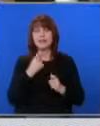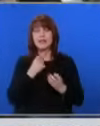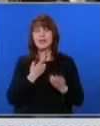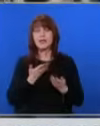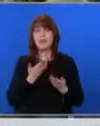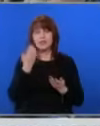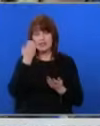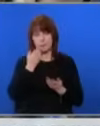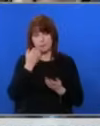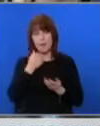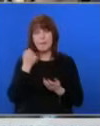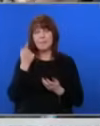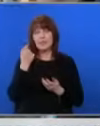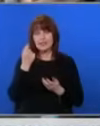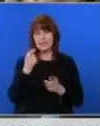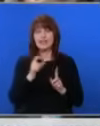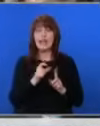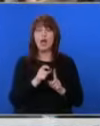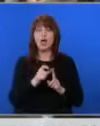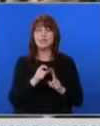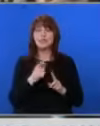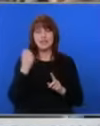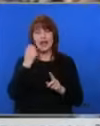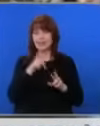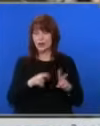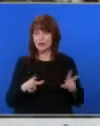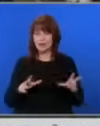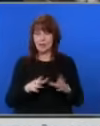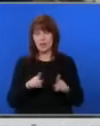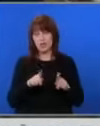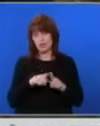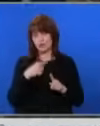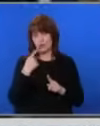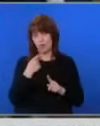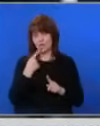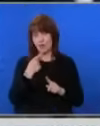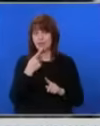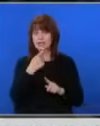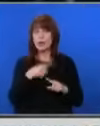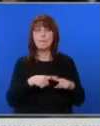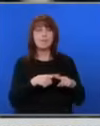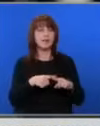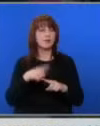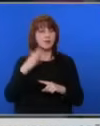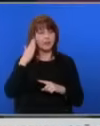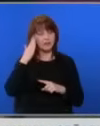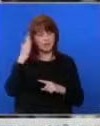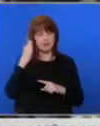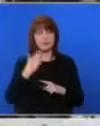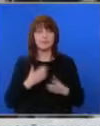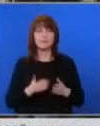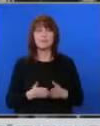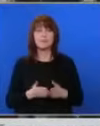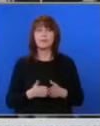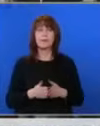използвани. Председателят на Народното събрание Росен Желязков също разговаря с Тихановская. Втория ден от тайното посещение продължи с лекция пред